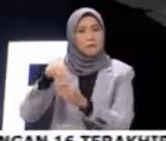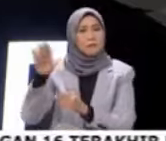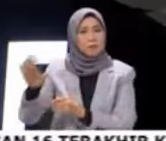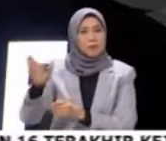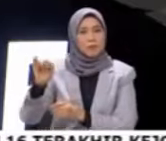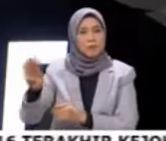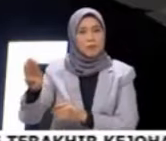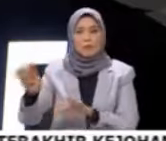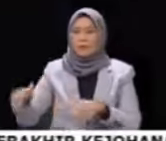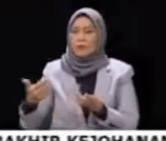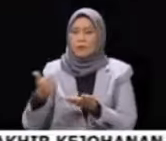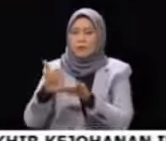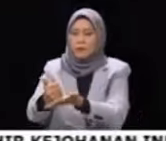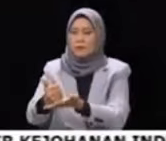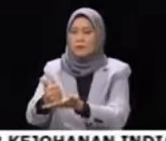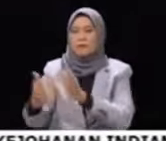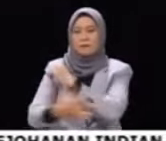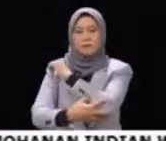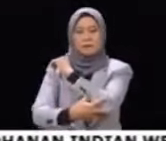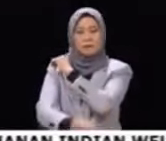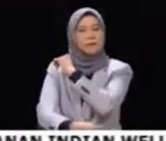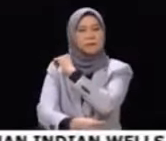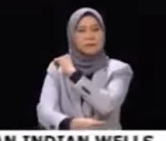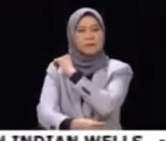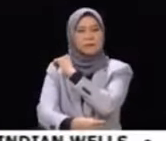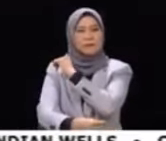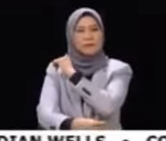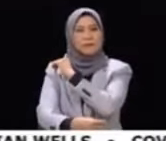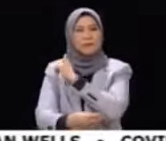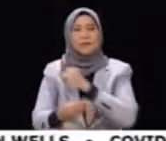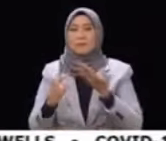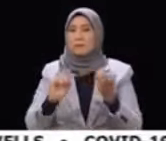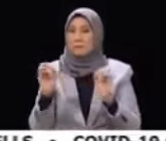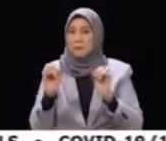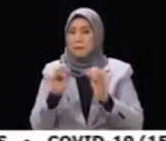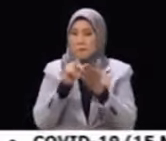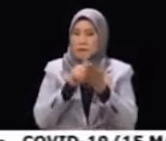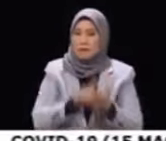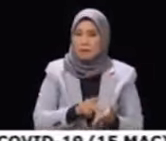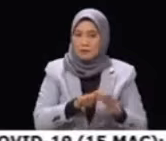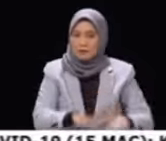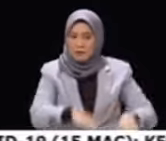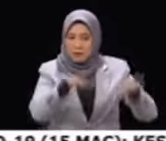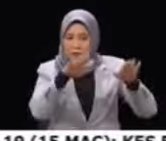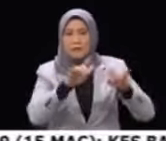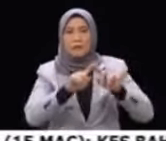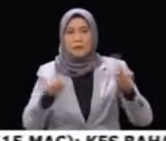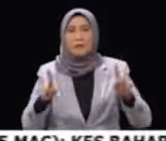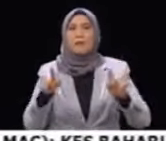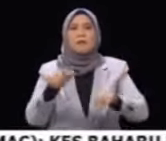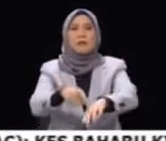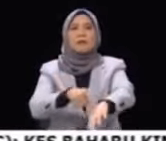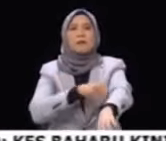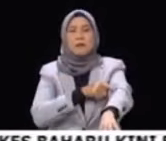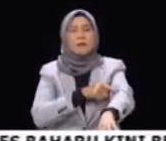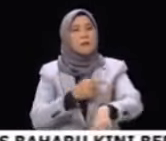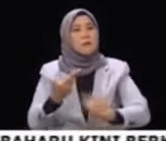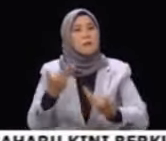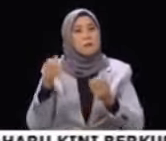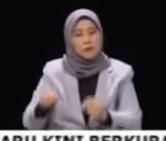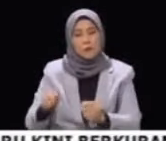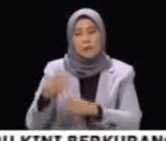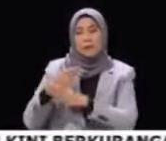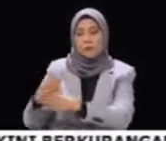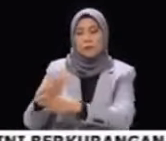konteks membantu asnaf, itu mungkin tidak memberikan refleksi kepada banjir semata-mata, tapi sesuatu yang lebih jangka panjang. Mungkin ada yang boleh